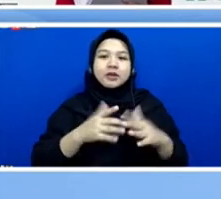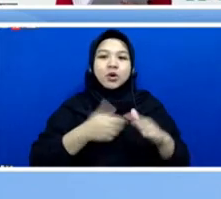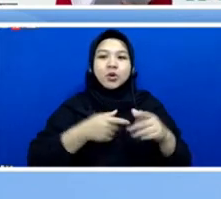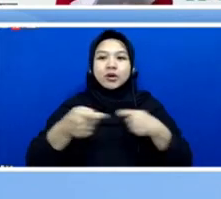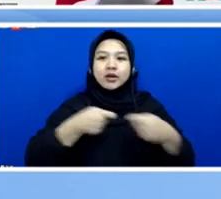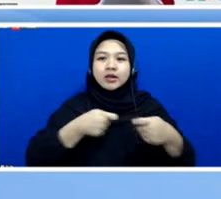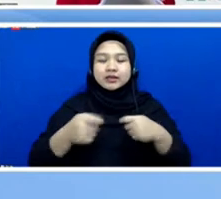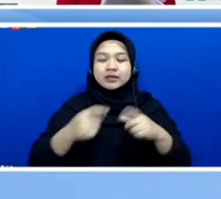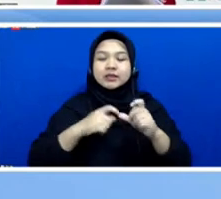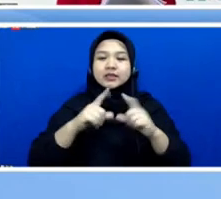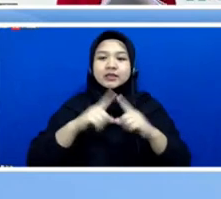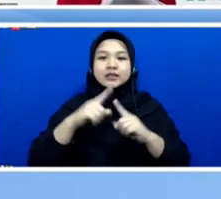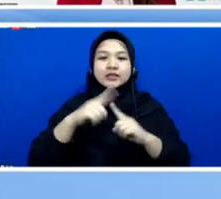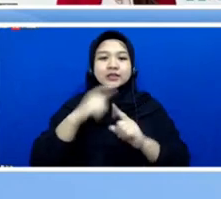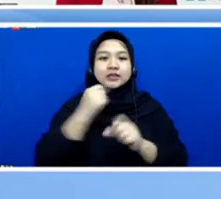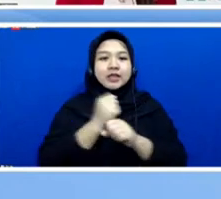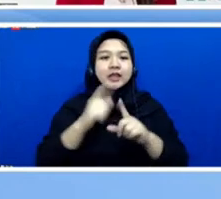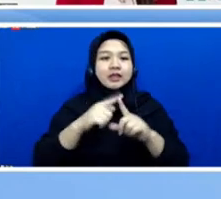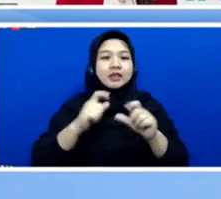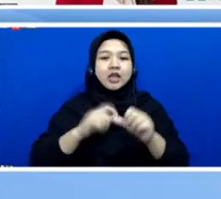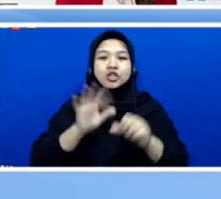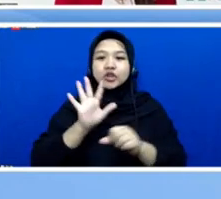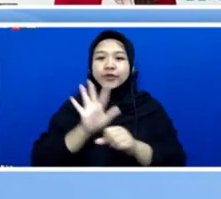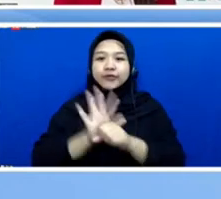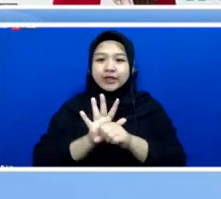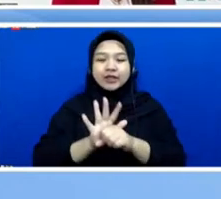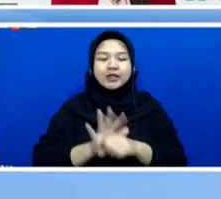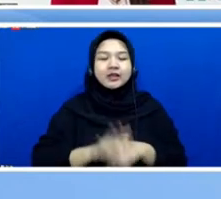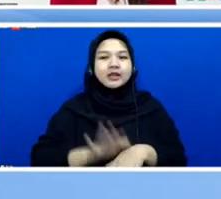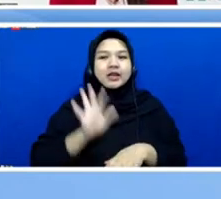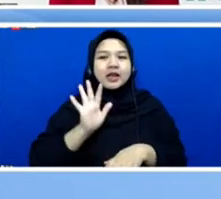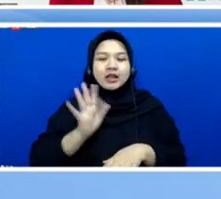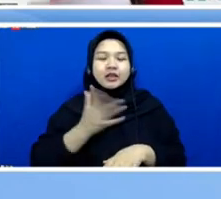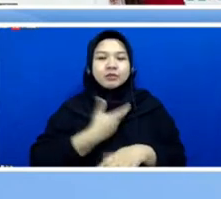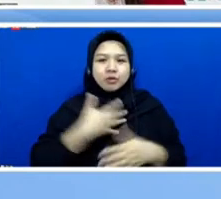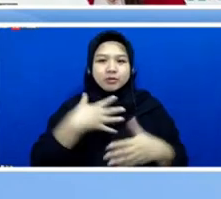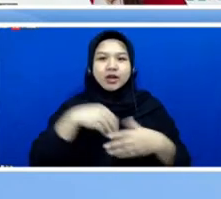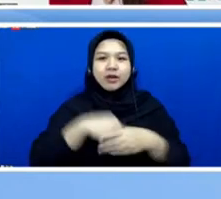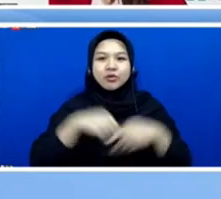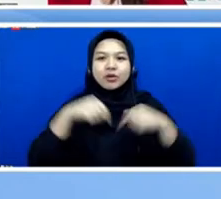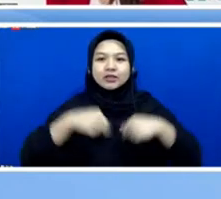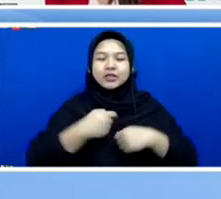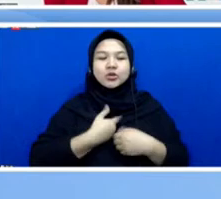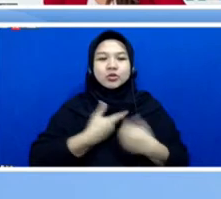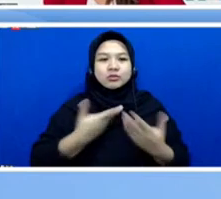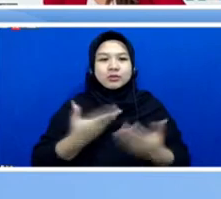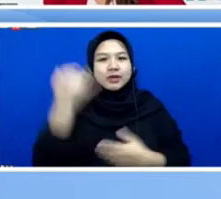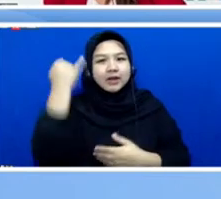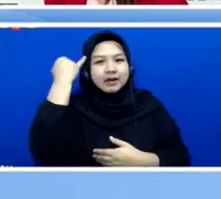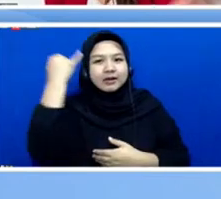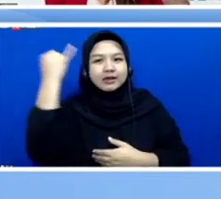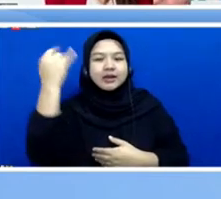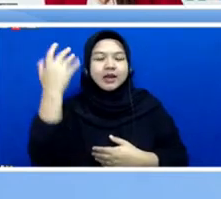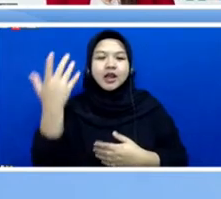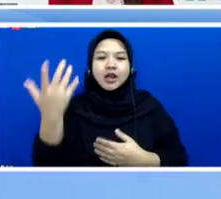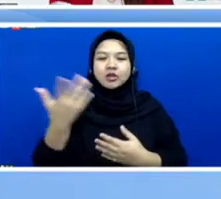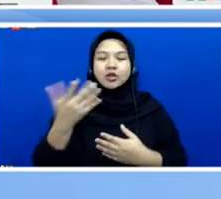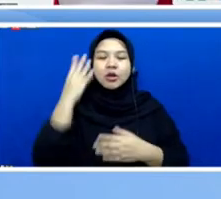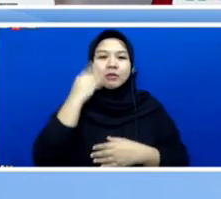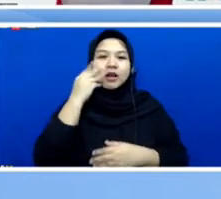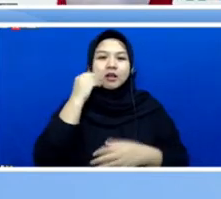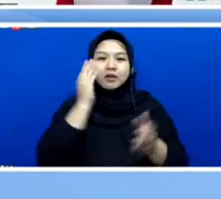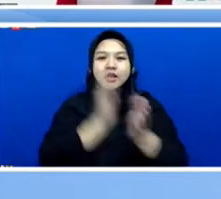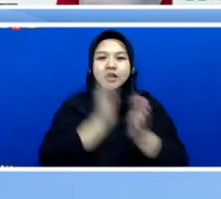Satuan Tugas Satgas Penanganan COVID-19, yang nanti juga akan bergabung bersama kita untuk memberikan ide-ide dan juga pengalaman langsung